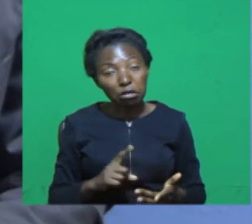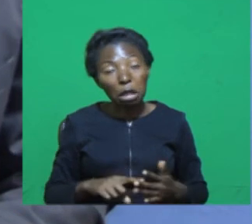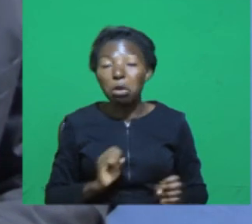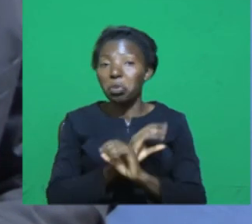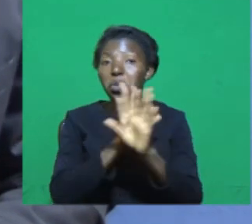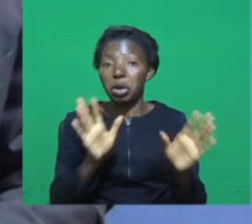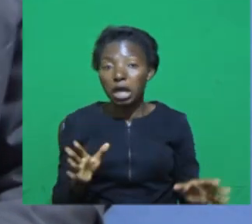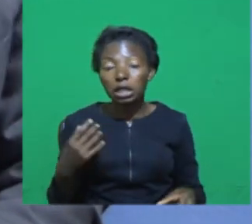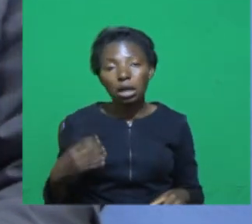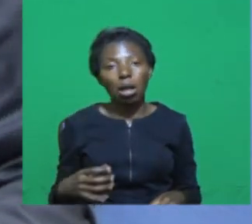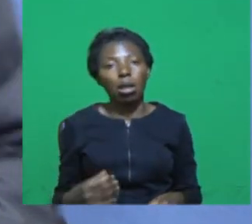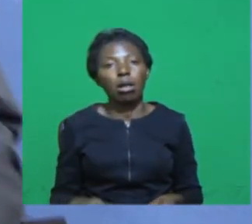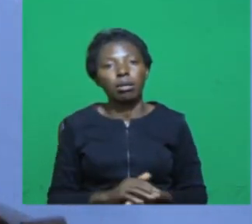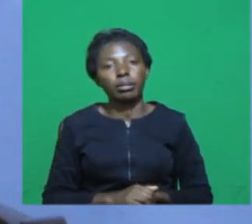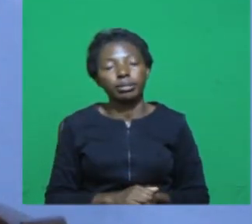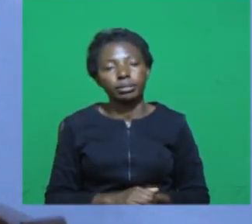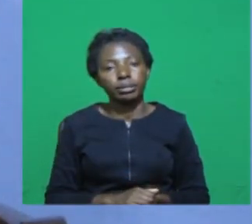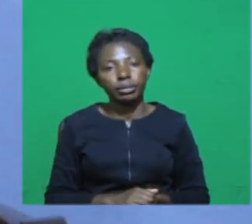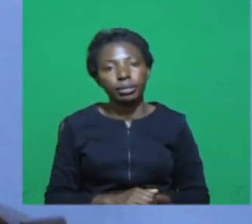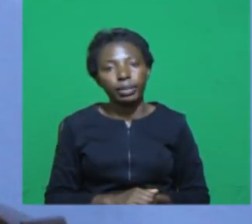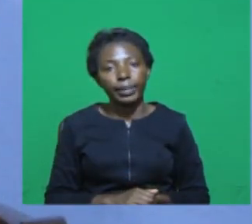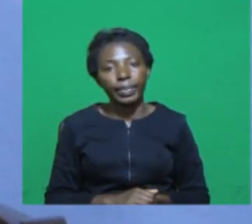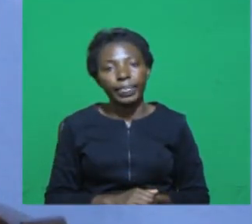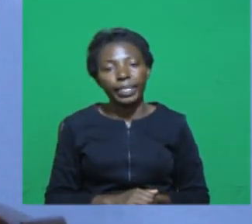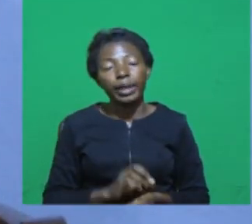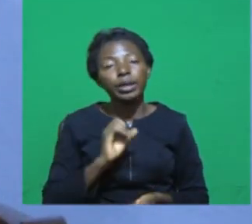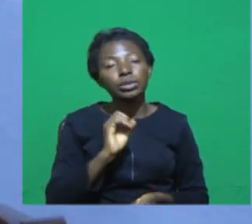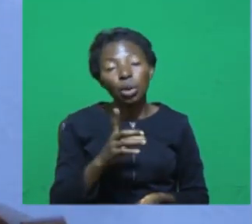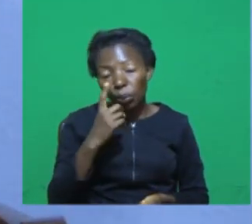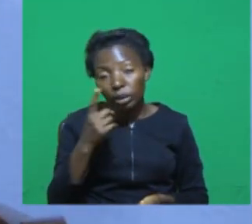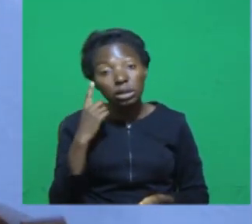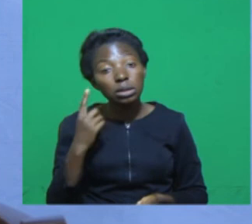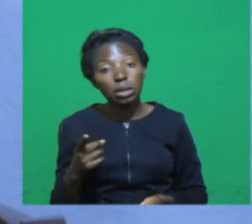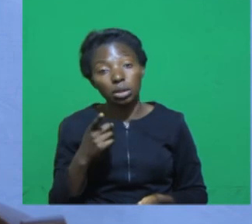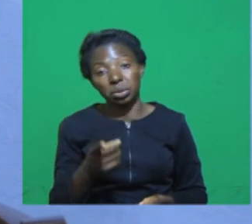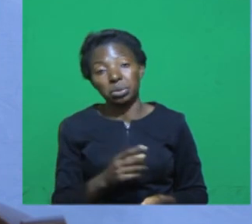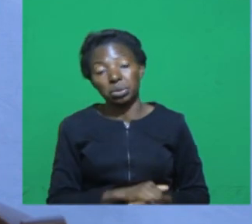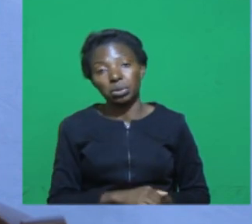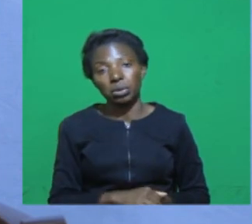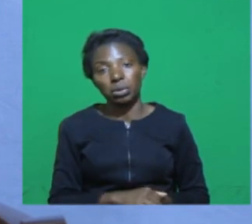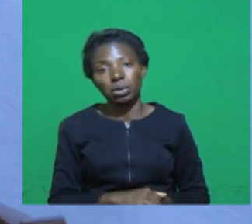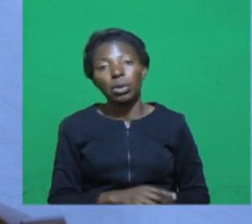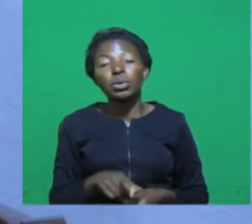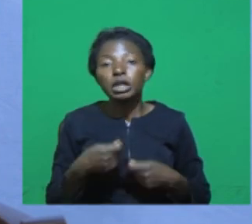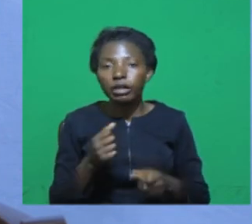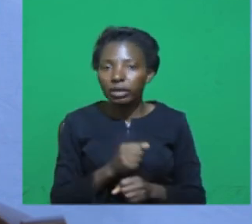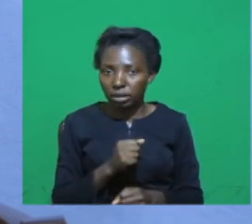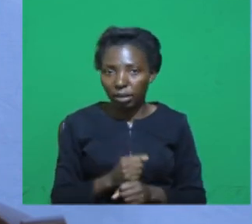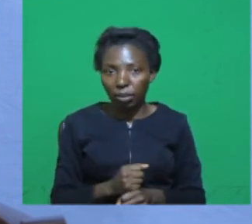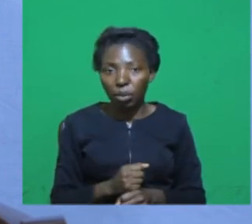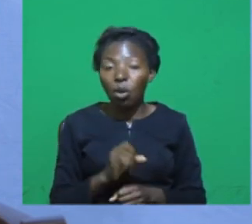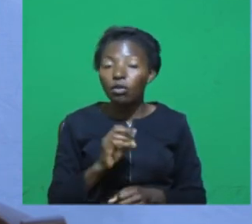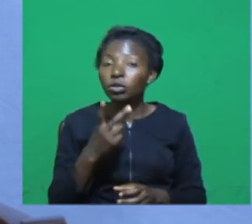Ini ndo zvandakaona panyaya pastor. Okay, saka kana ndanyatsokunzwai, yes, matipa muenzaniso